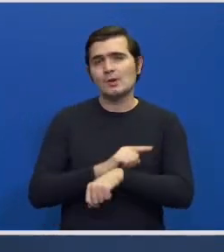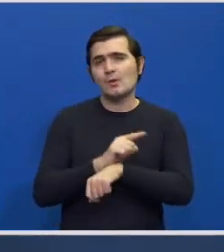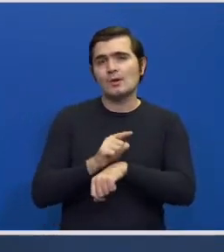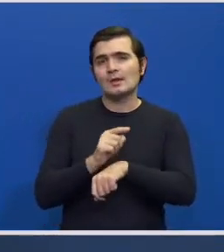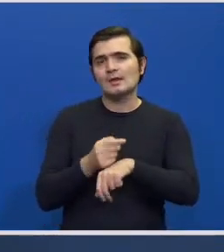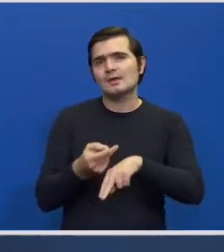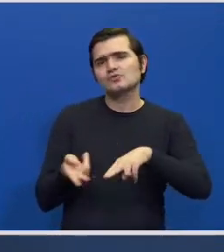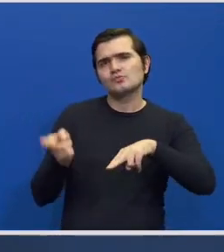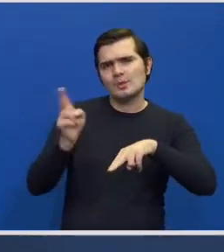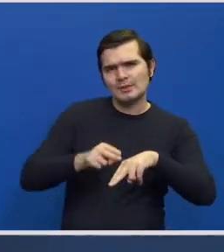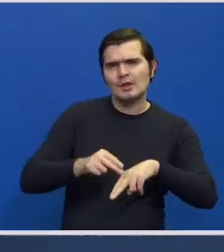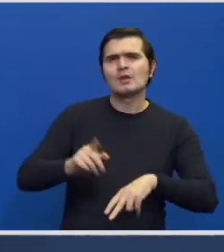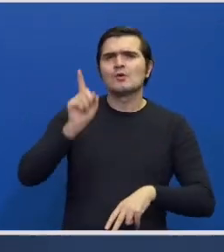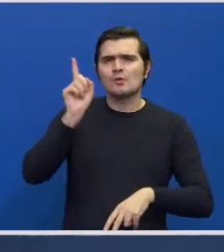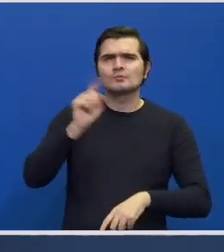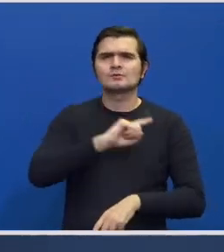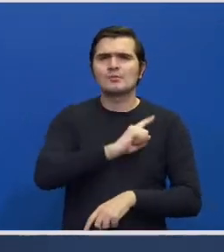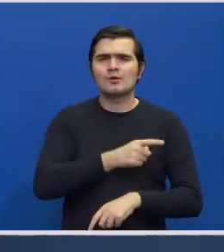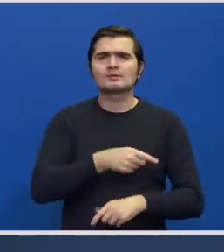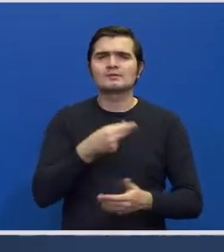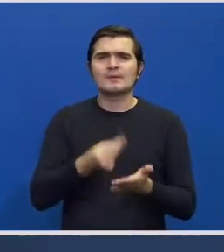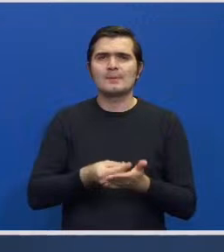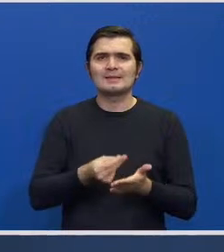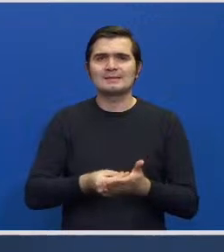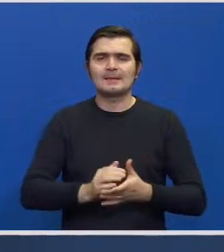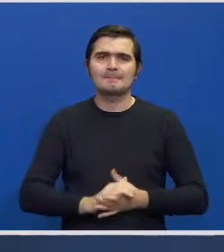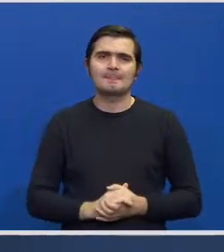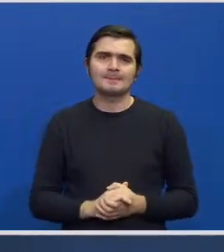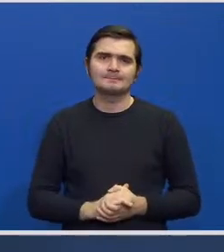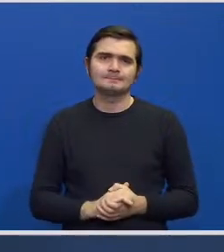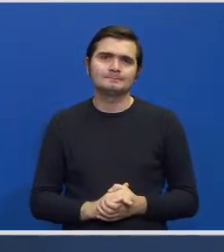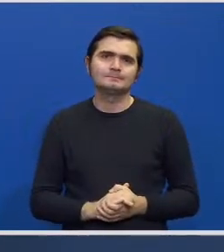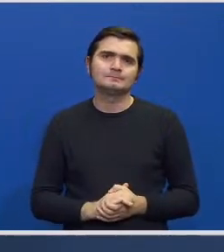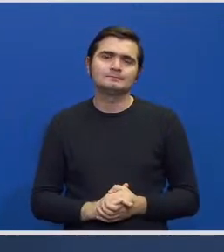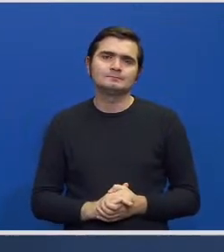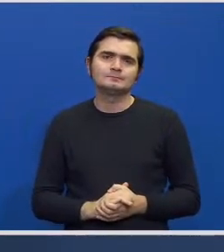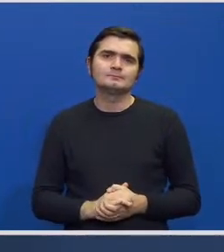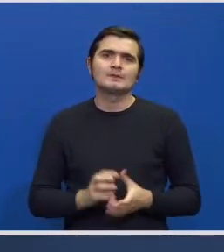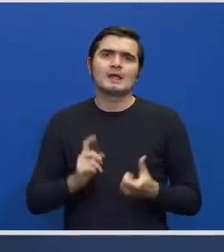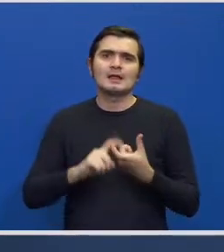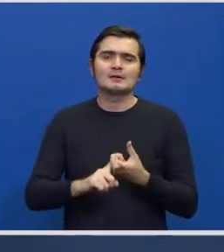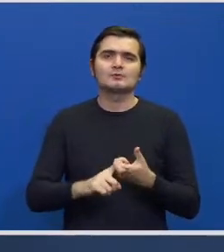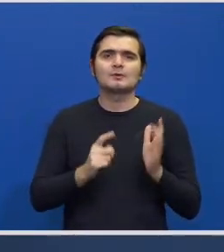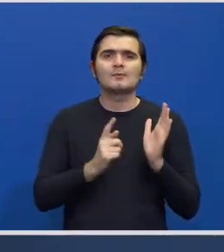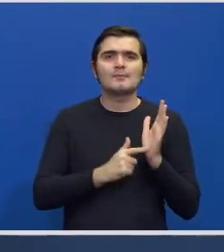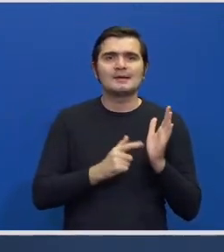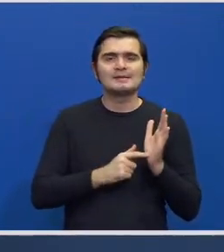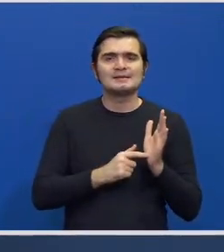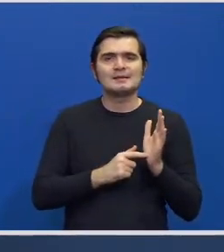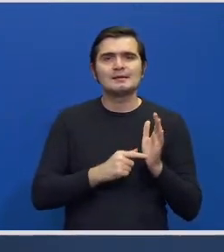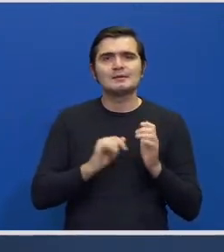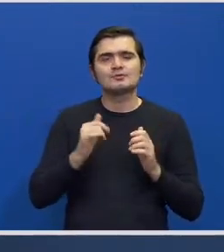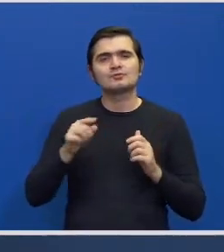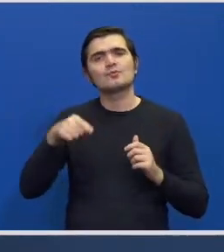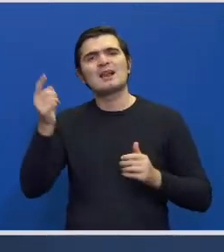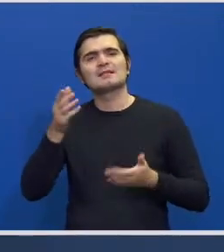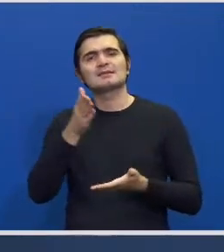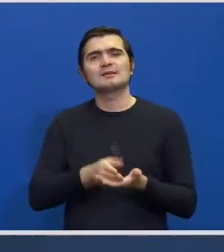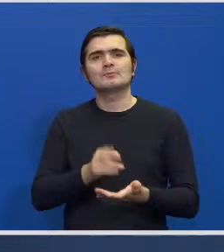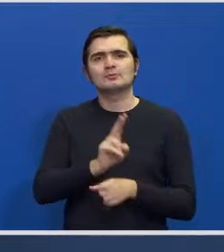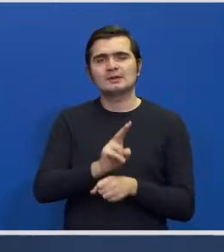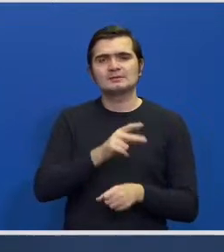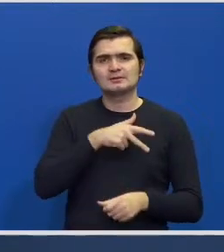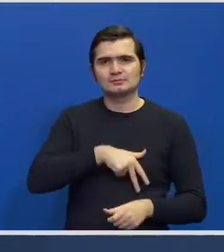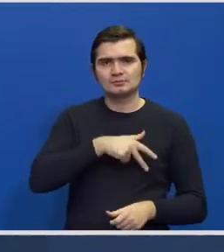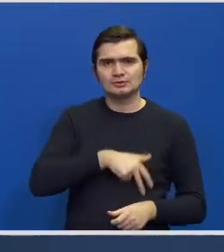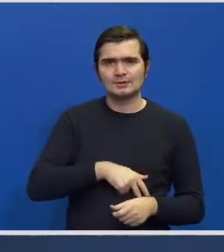În sensul care aceste ore suplimentare vor putea fi plătite. În domeniul pensiilor și altor